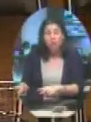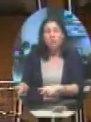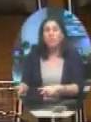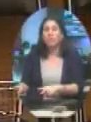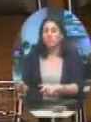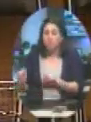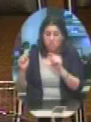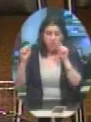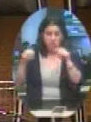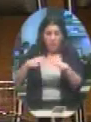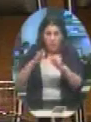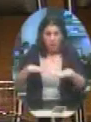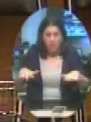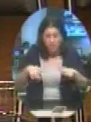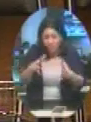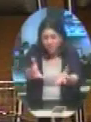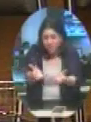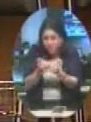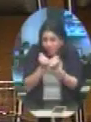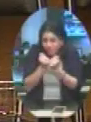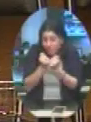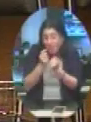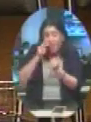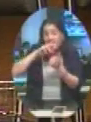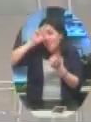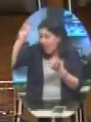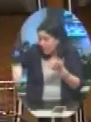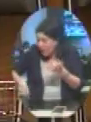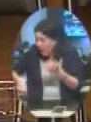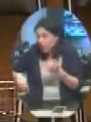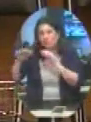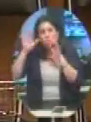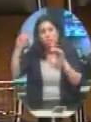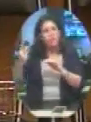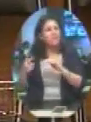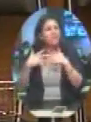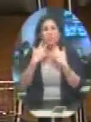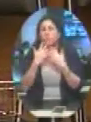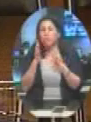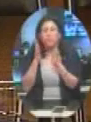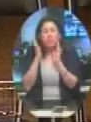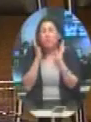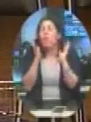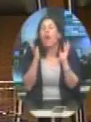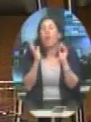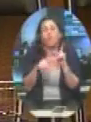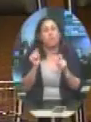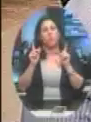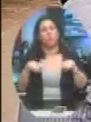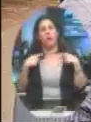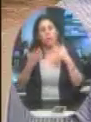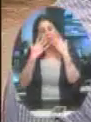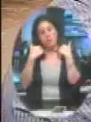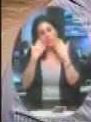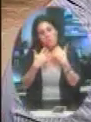היא הגיעה לבית הילדים, היא חטפה אותו, היא קפצה יחד איתו מקומה שנייה. סיפורי באמת זוועות. וזה אנשים חיים שמספרים